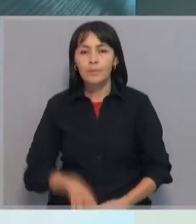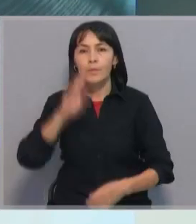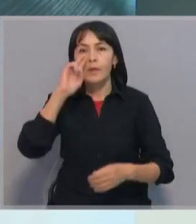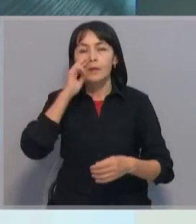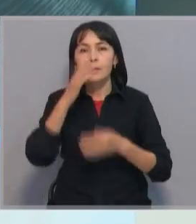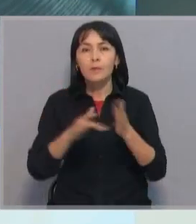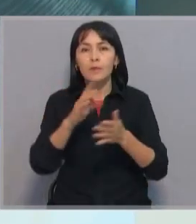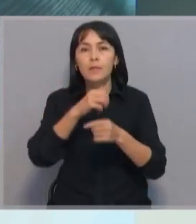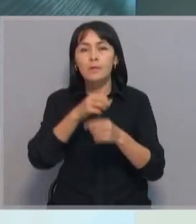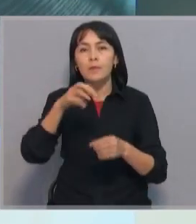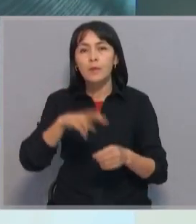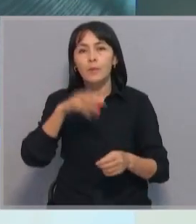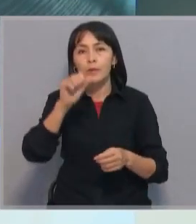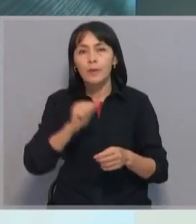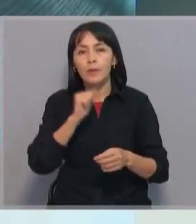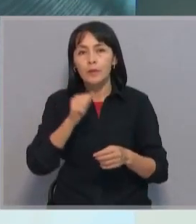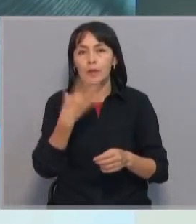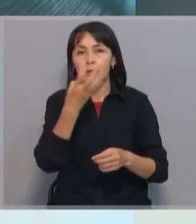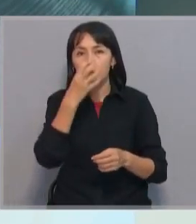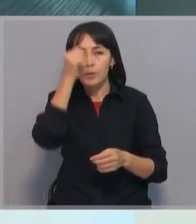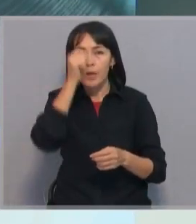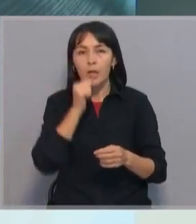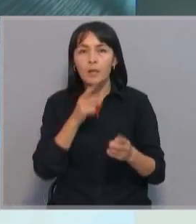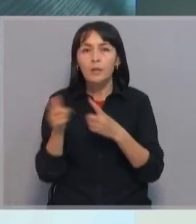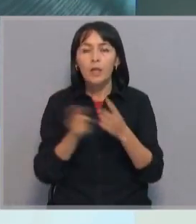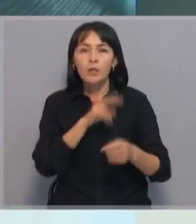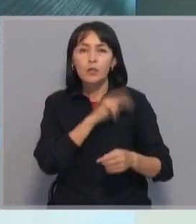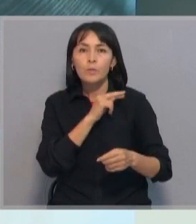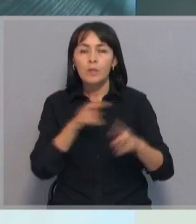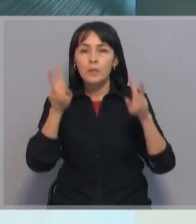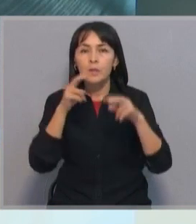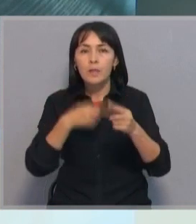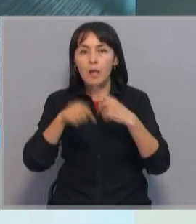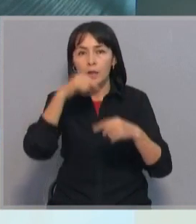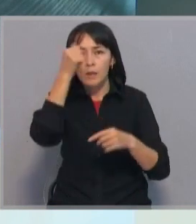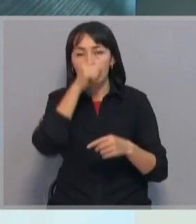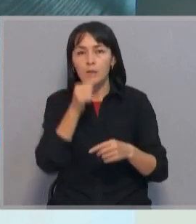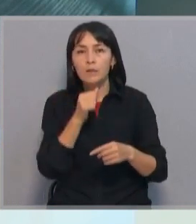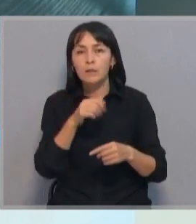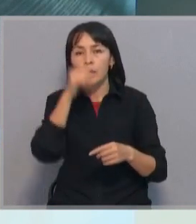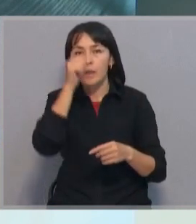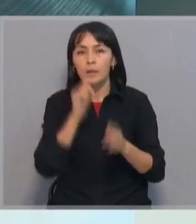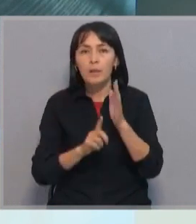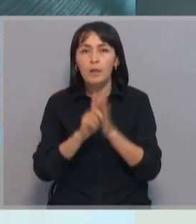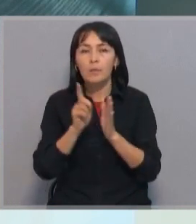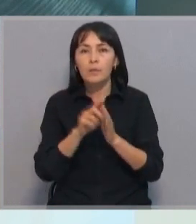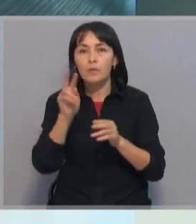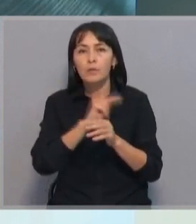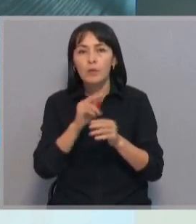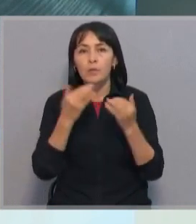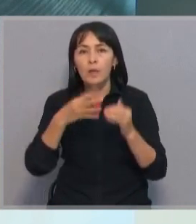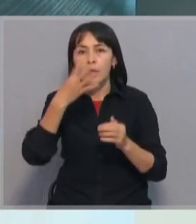Шымкент қаласының әкімі Мұрат Айтенов жылыту маусымына дайындық жұмыстарын тексерді. Ағымдағы жылдың маусым айында басталған жөндеу жұмыстарының бүгінгі